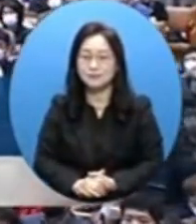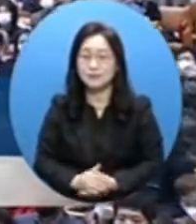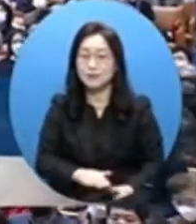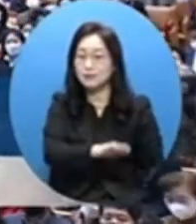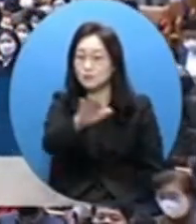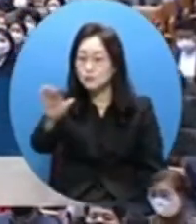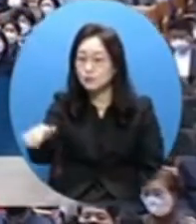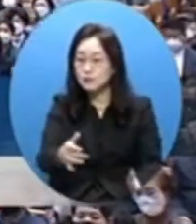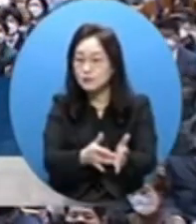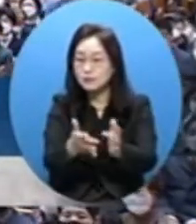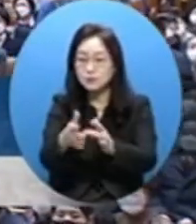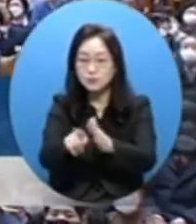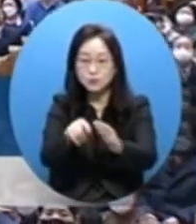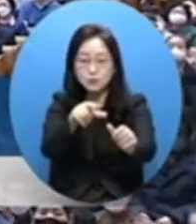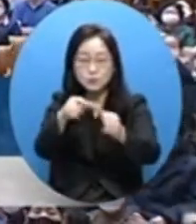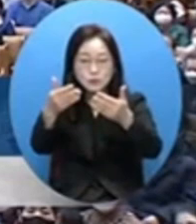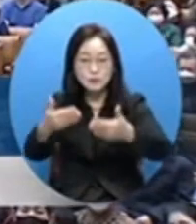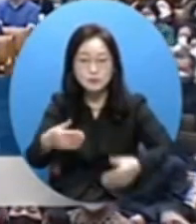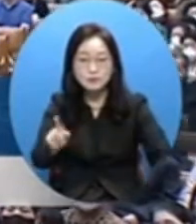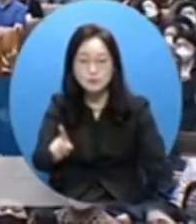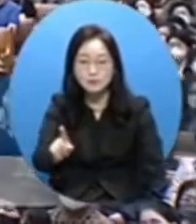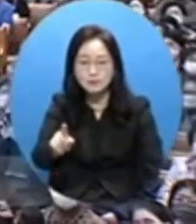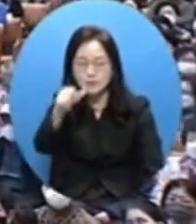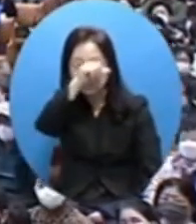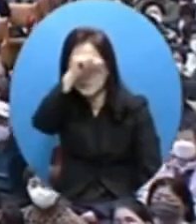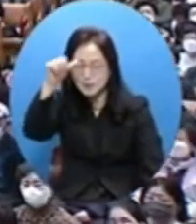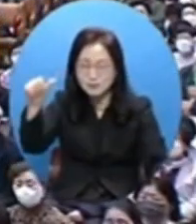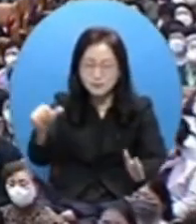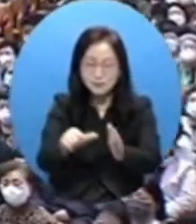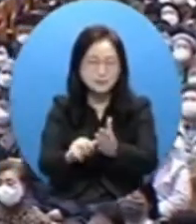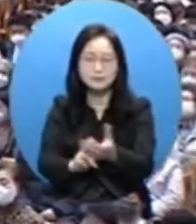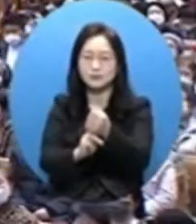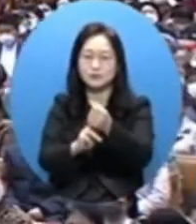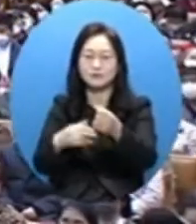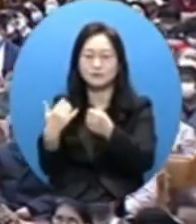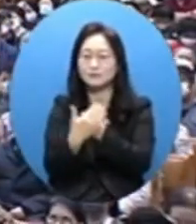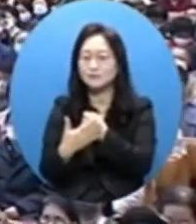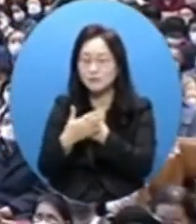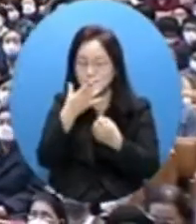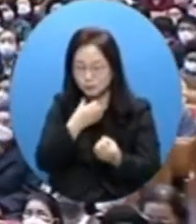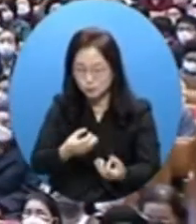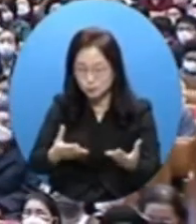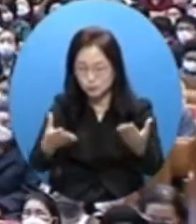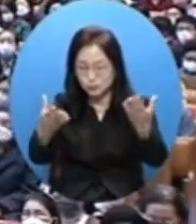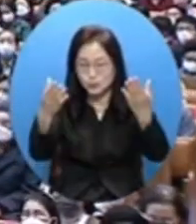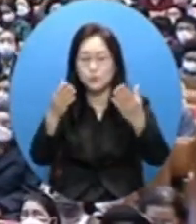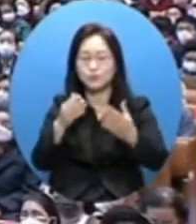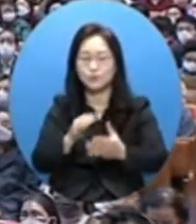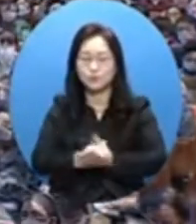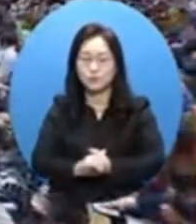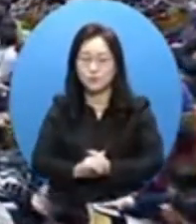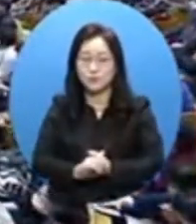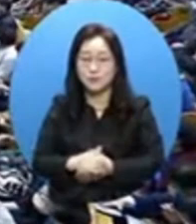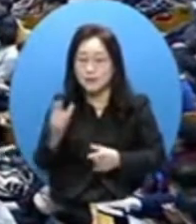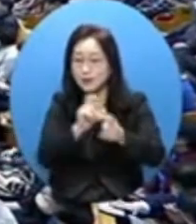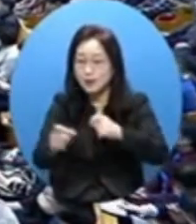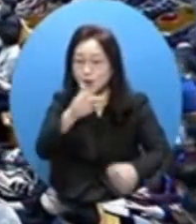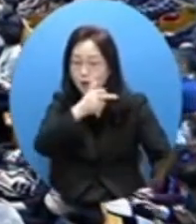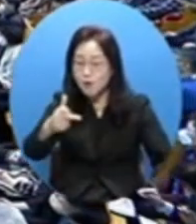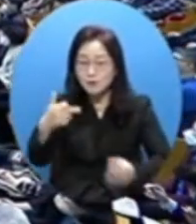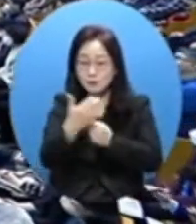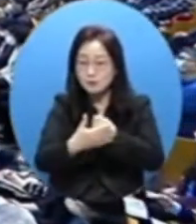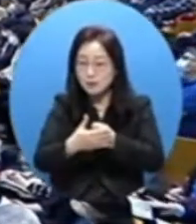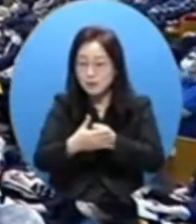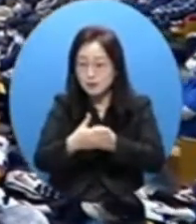우리가 예수 믿고 구원받은 것은 일생일대의 기적이고 은혜고 축복입니다. 더 큰 은혜가 없고 더 큰